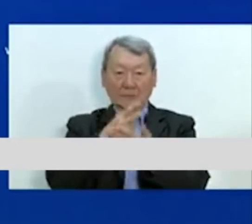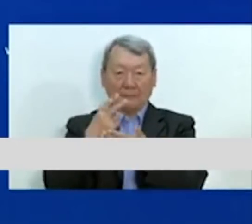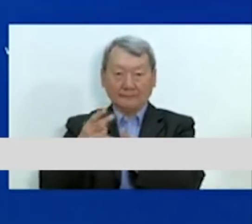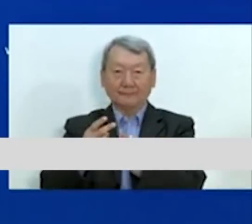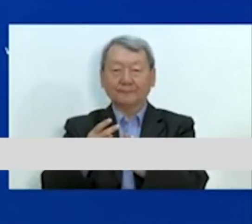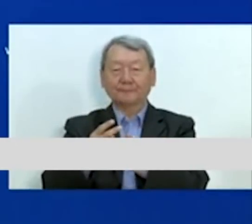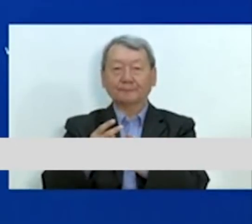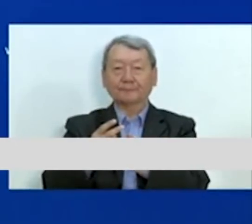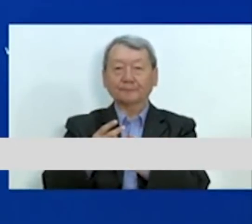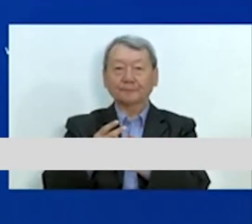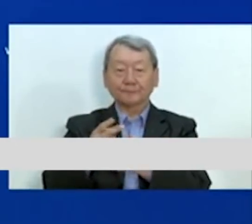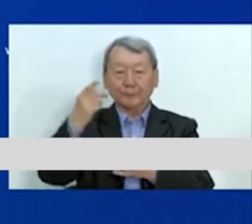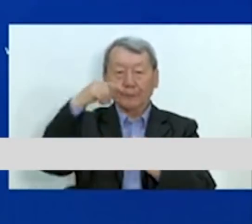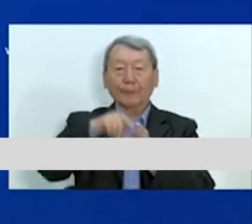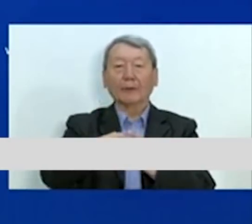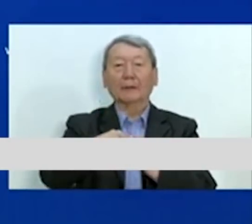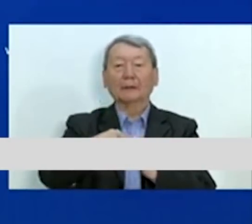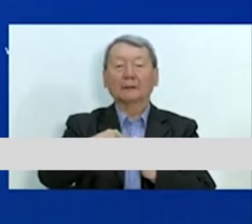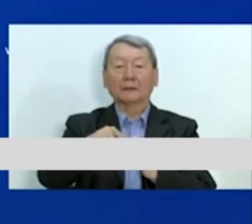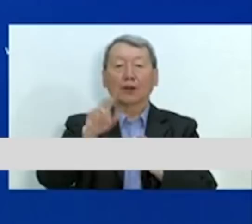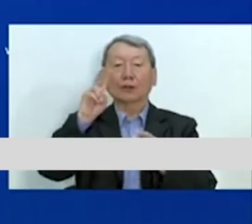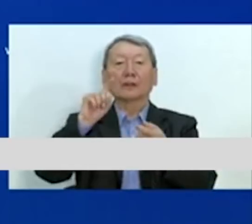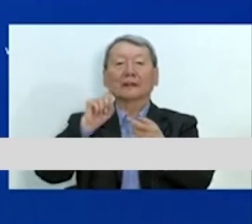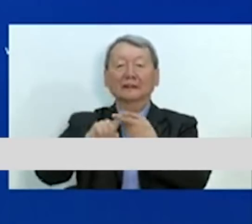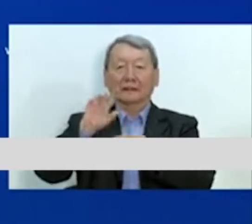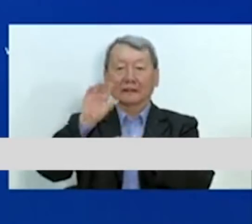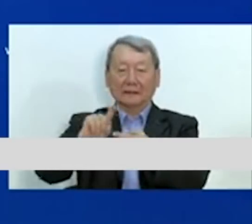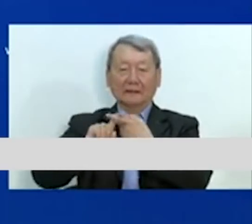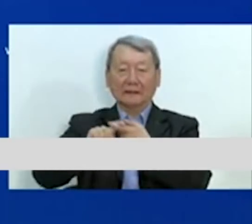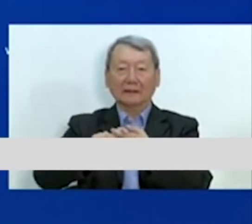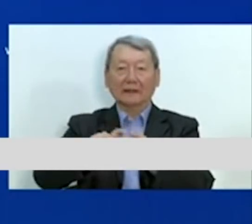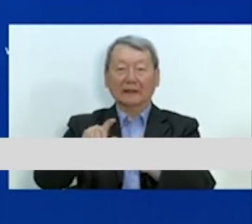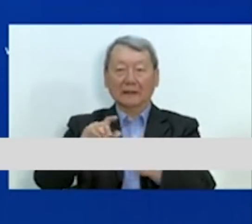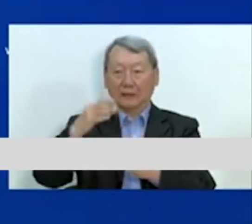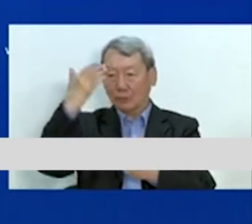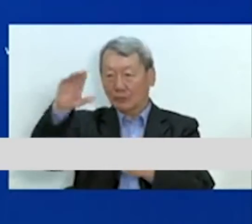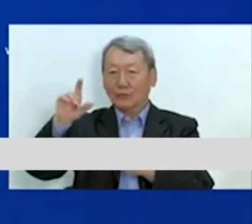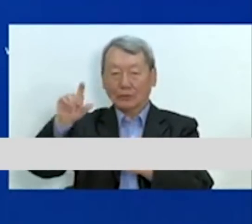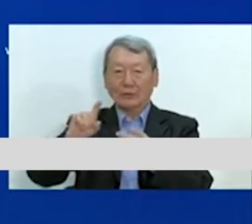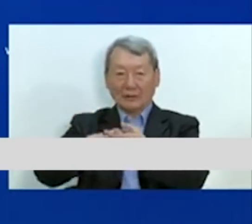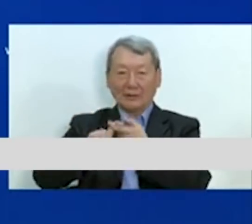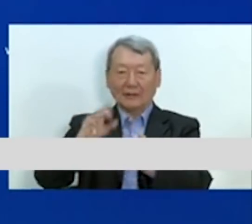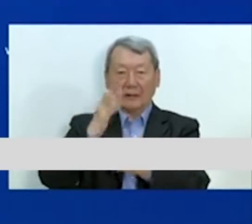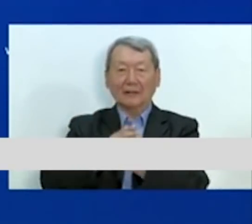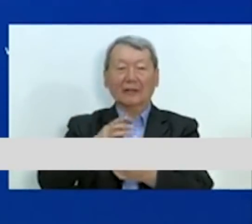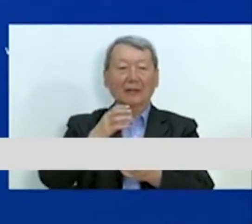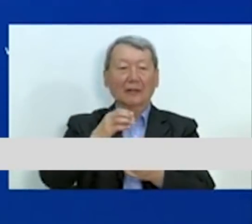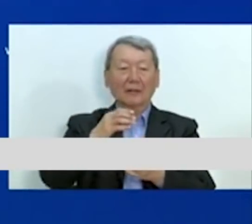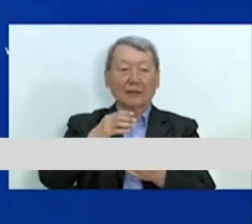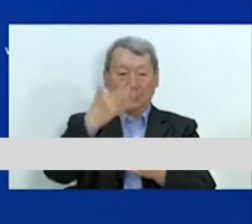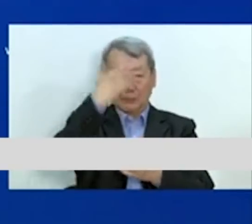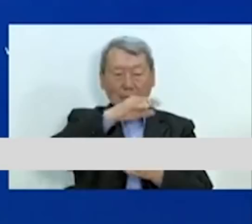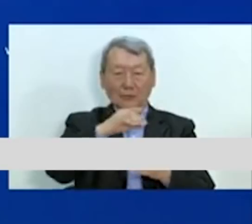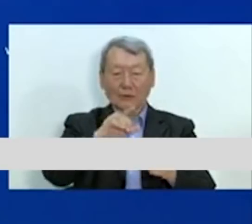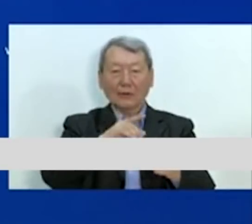көрүп атабыз. Арасында ушу контакт болгондору бар, бири бири менен контакт болуп аткандары бар. Мындан